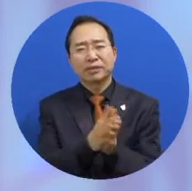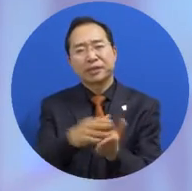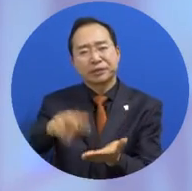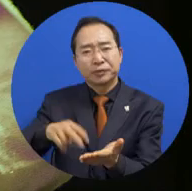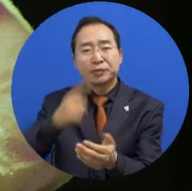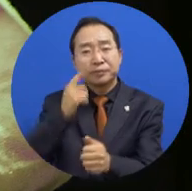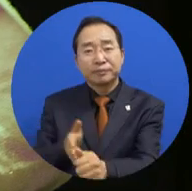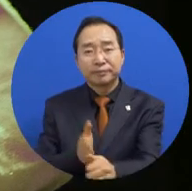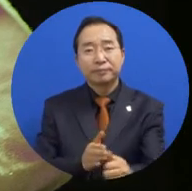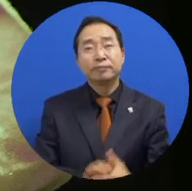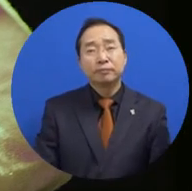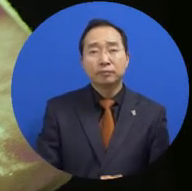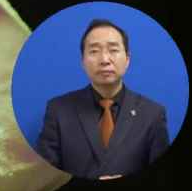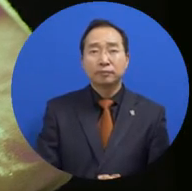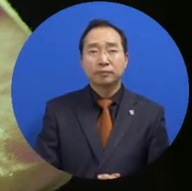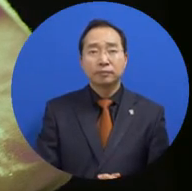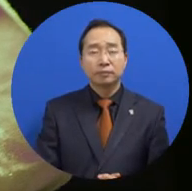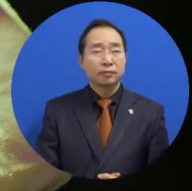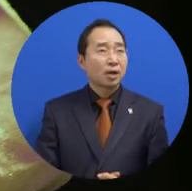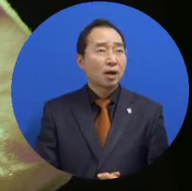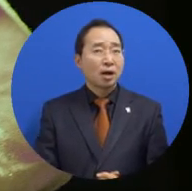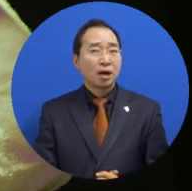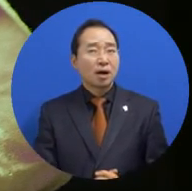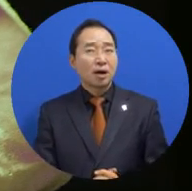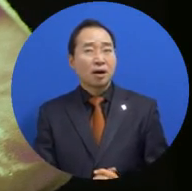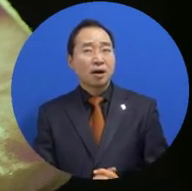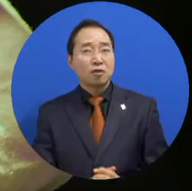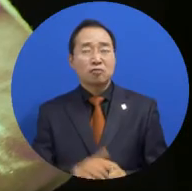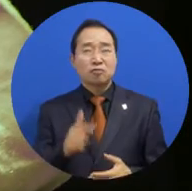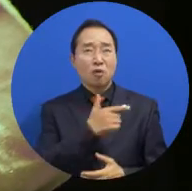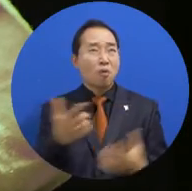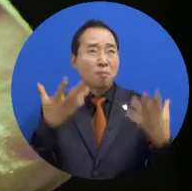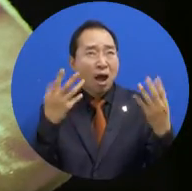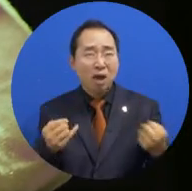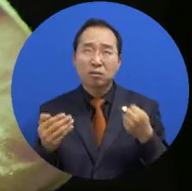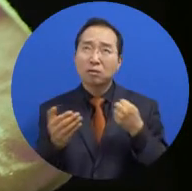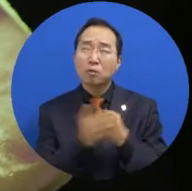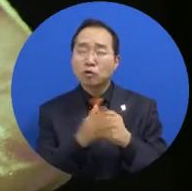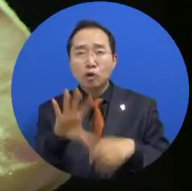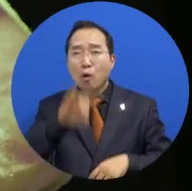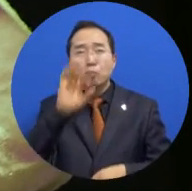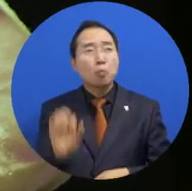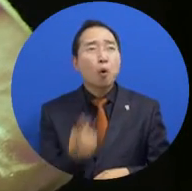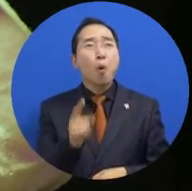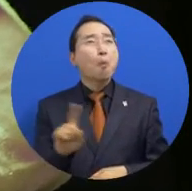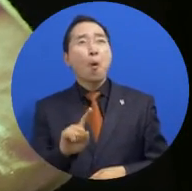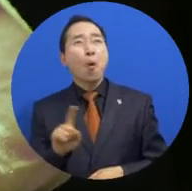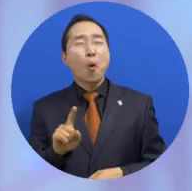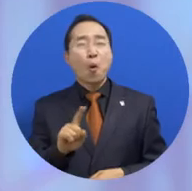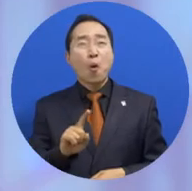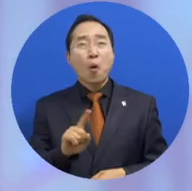누리셨으면 좋겠어요. 그래서 너무 많아서 뭐부터 이제 시작을 해야 될까?